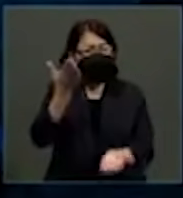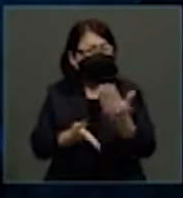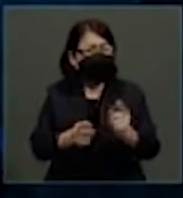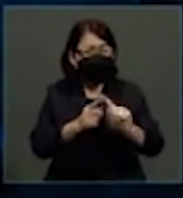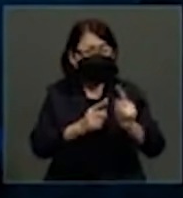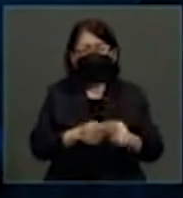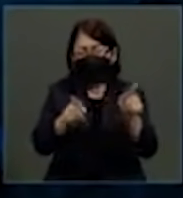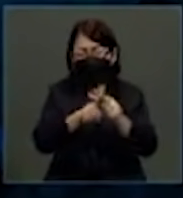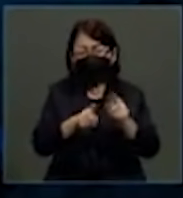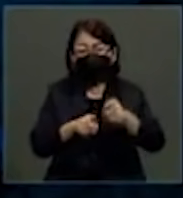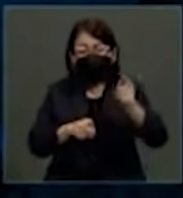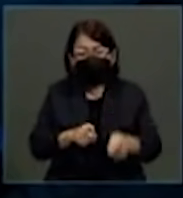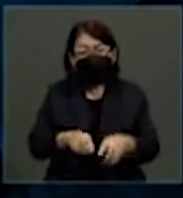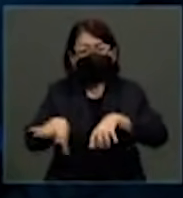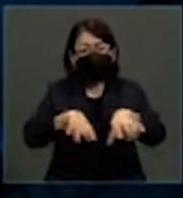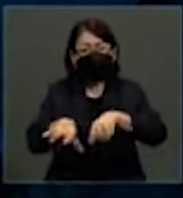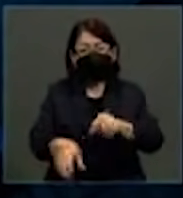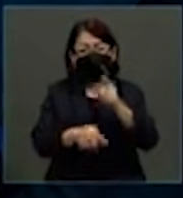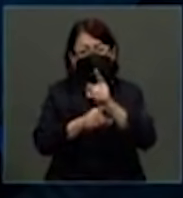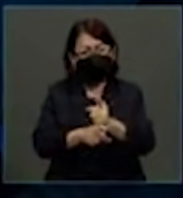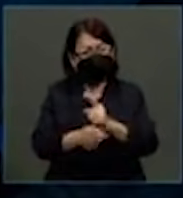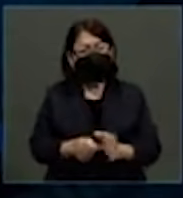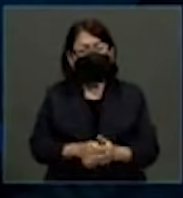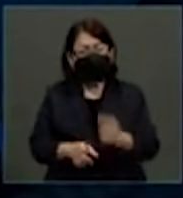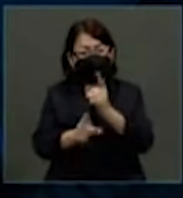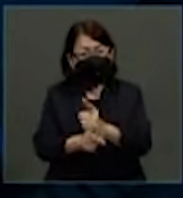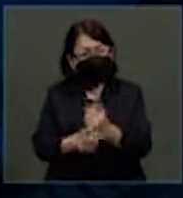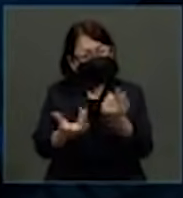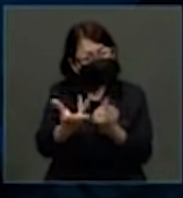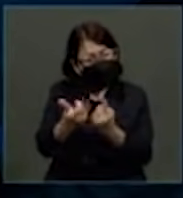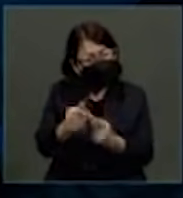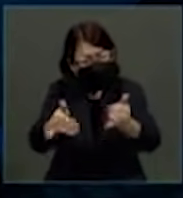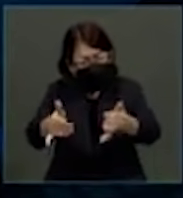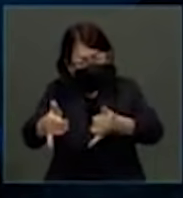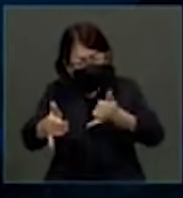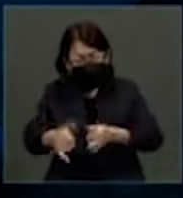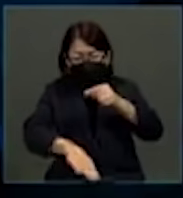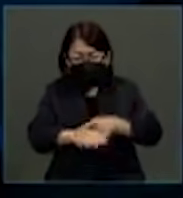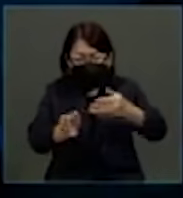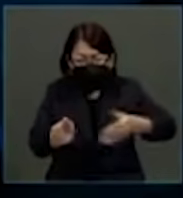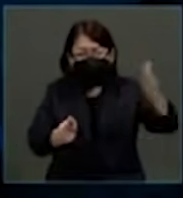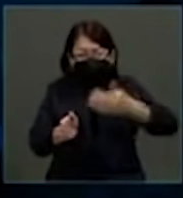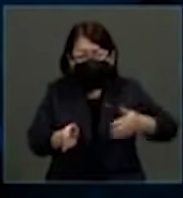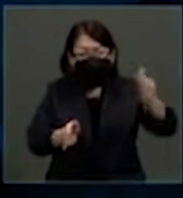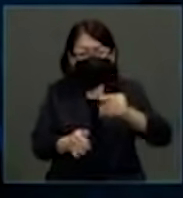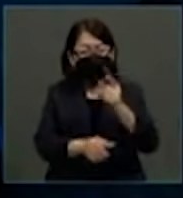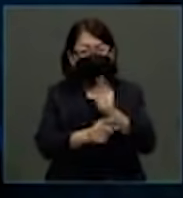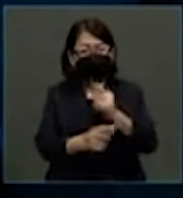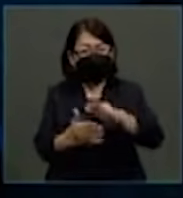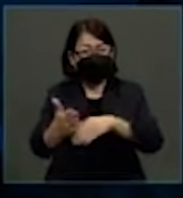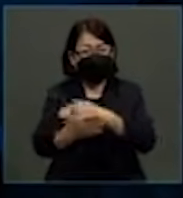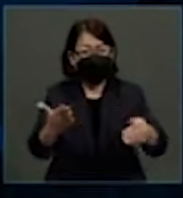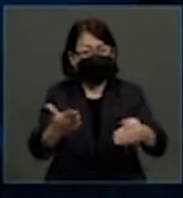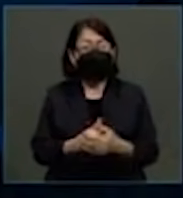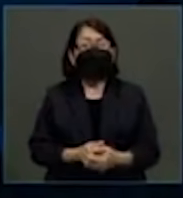งผู้โดยสารที่เป็นการขนส่งสาธารณะทุกประเภทโดยให้จัดระบบและระเบีย